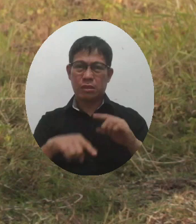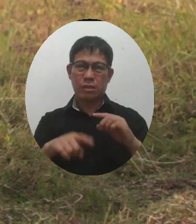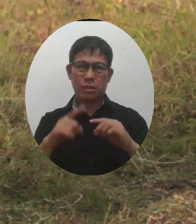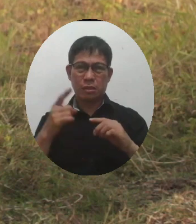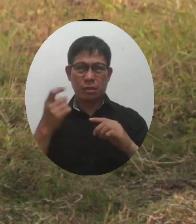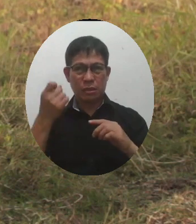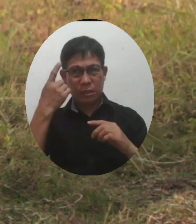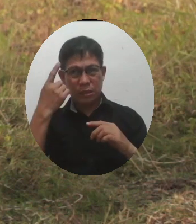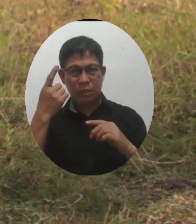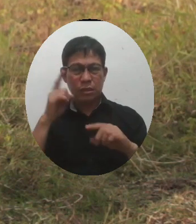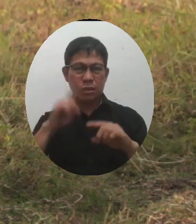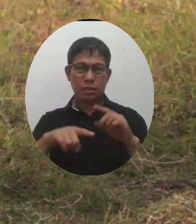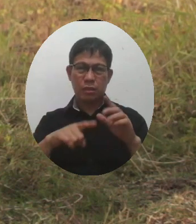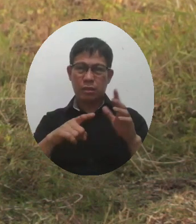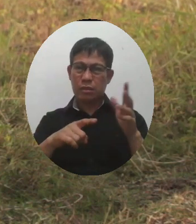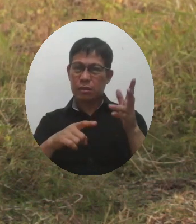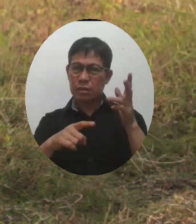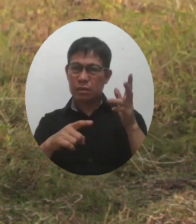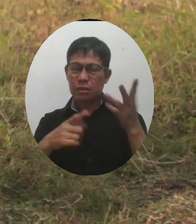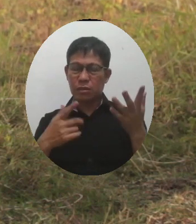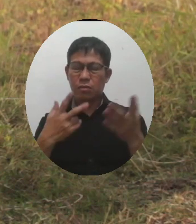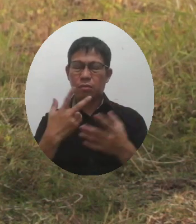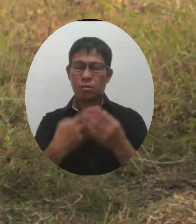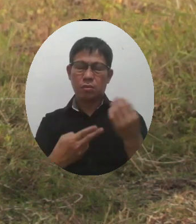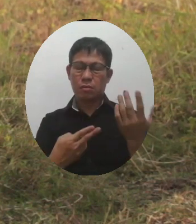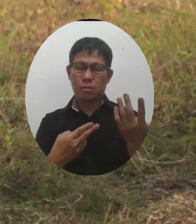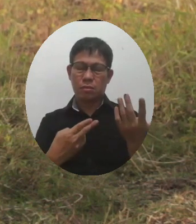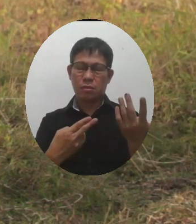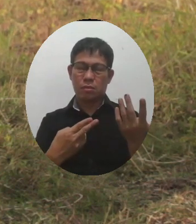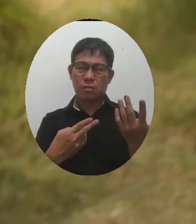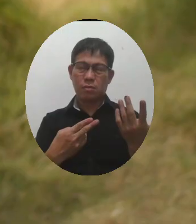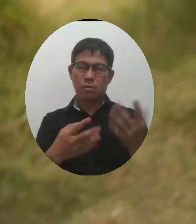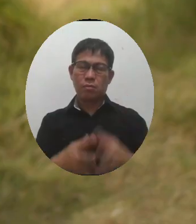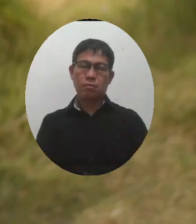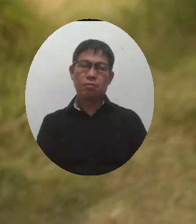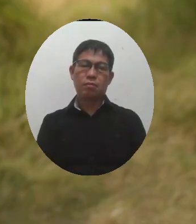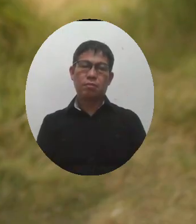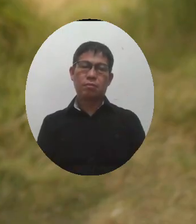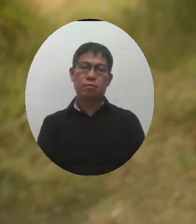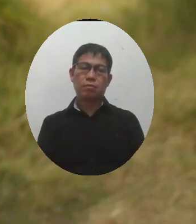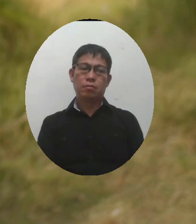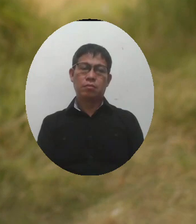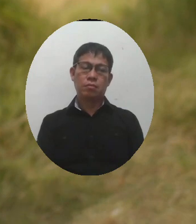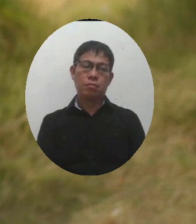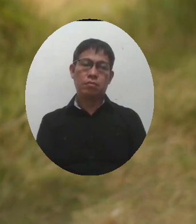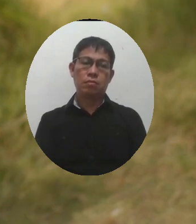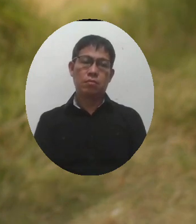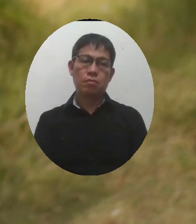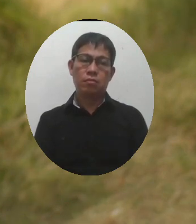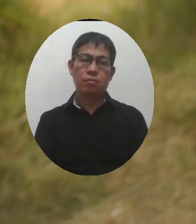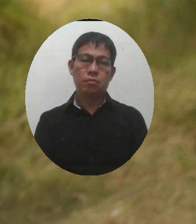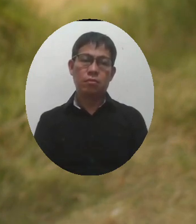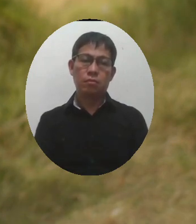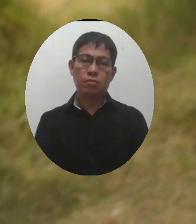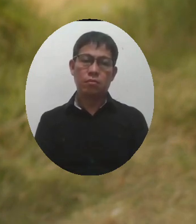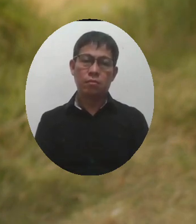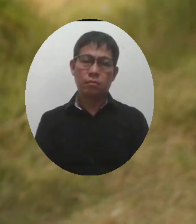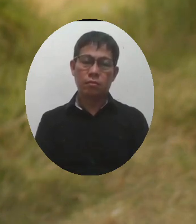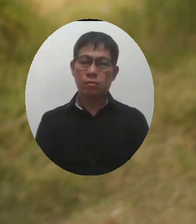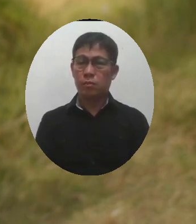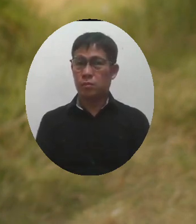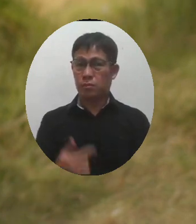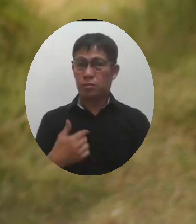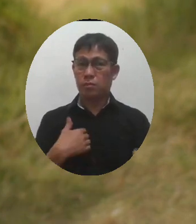niya naririnig yung tinuturo ng teacher sa kanya. Saka gusto ko rin po sana